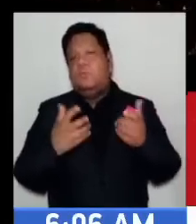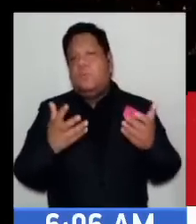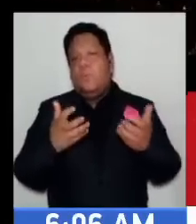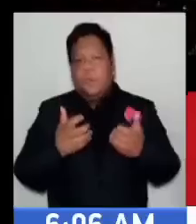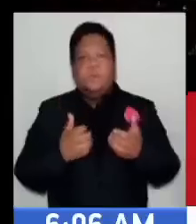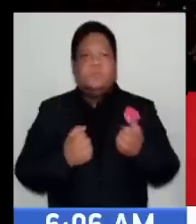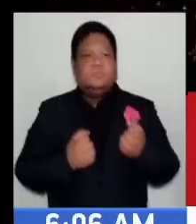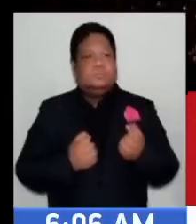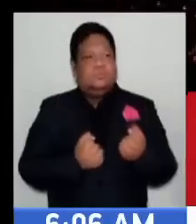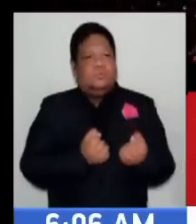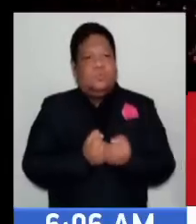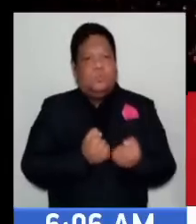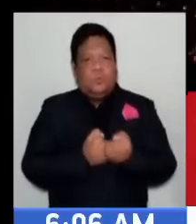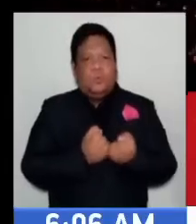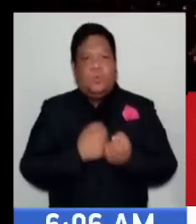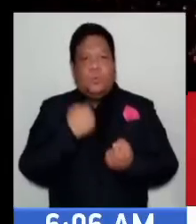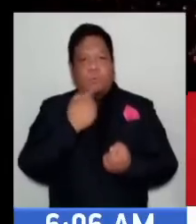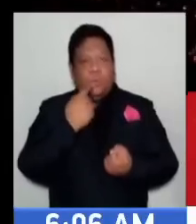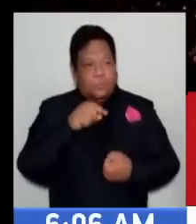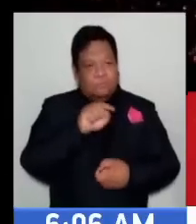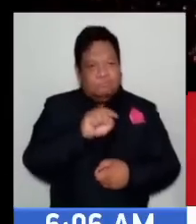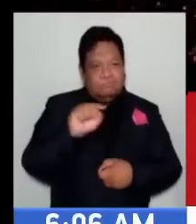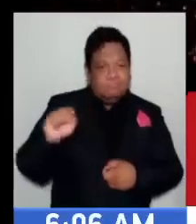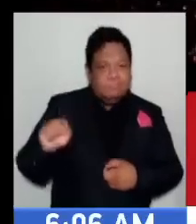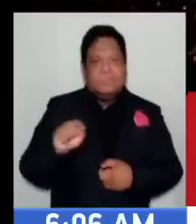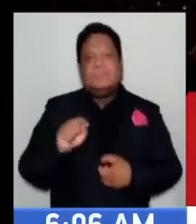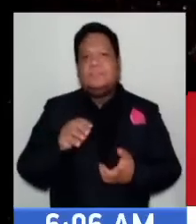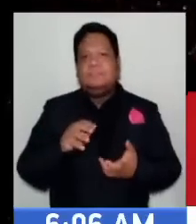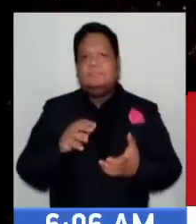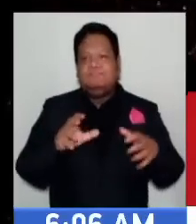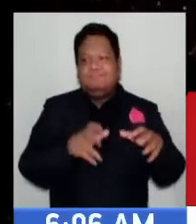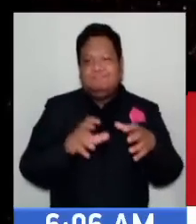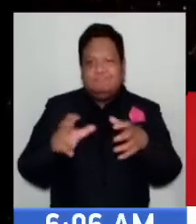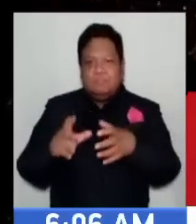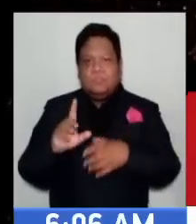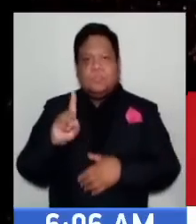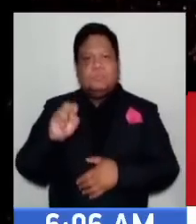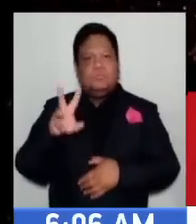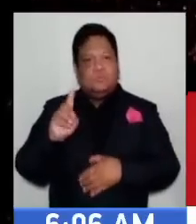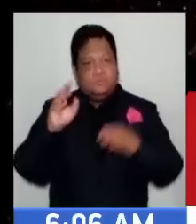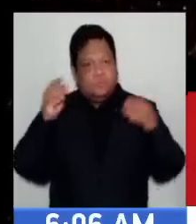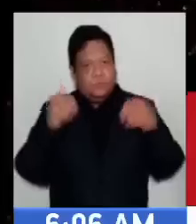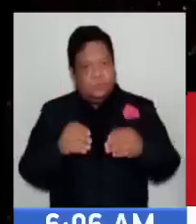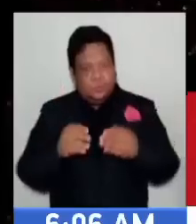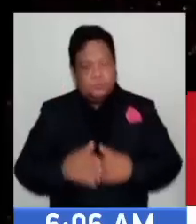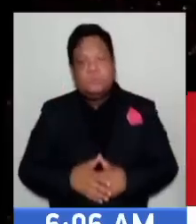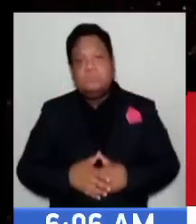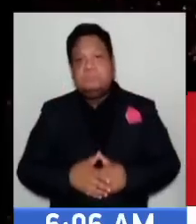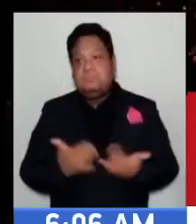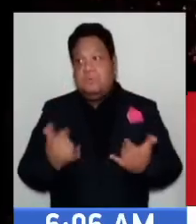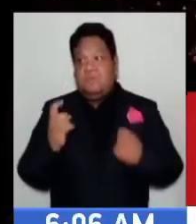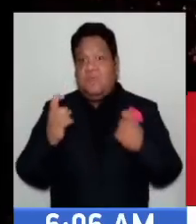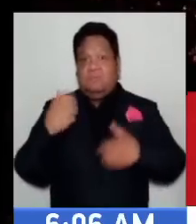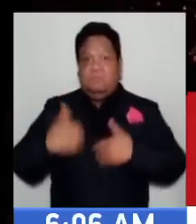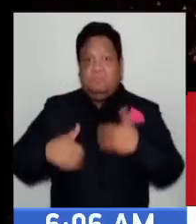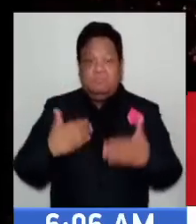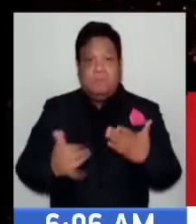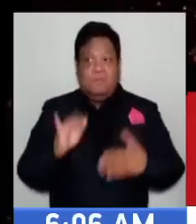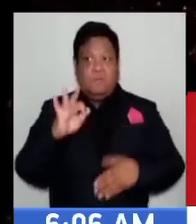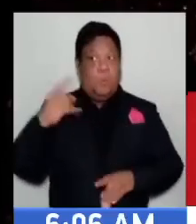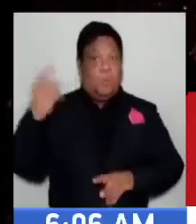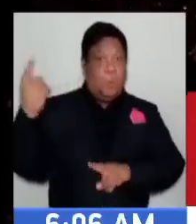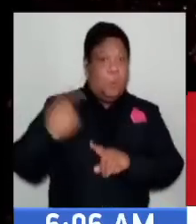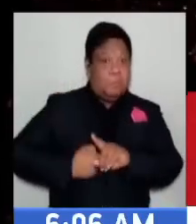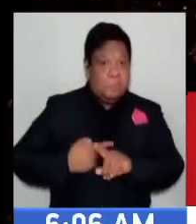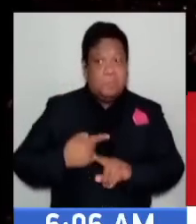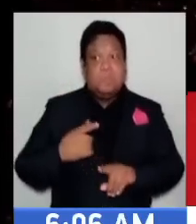ang sineserve po ng DSWD. Kaya po napabilis siguro, baka naman po kung isang buwan inabot po yung ating desisyon,